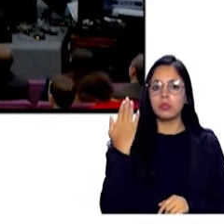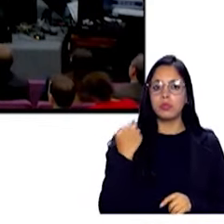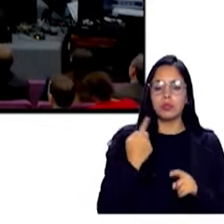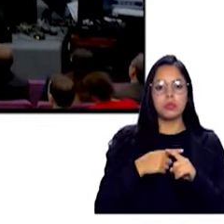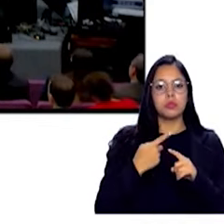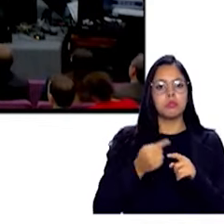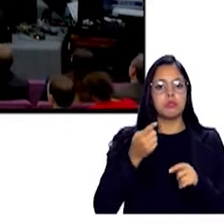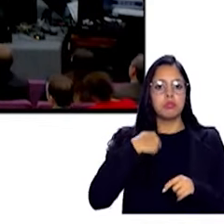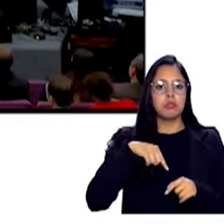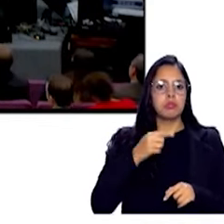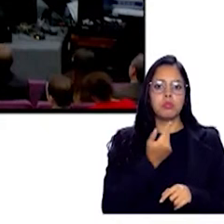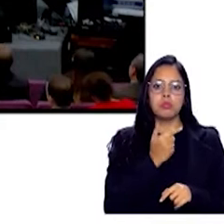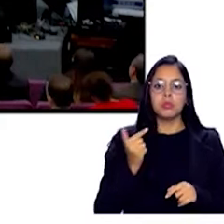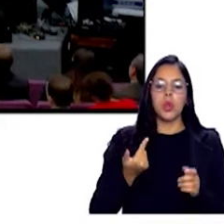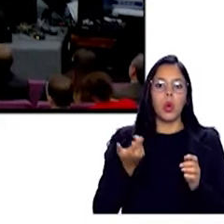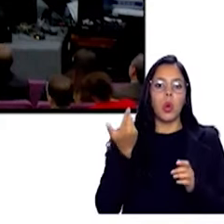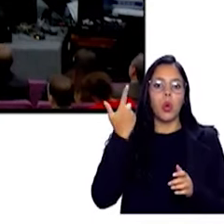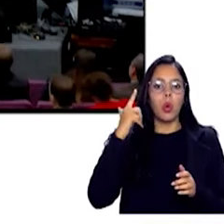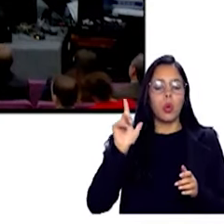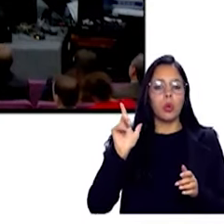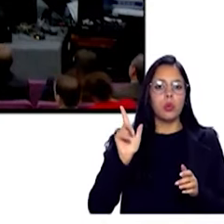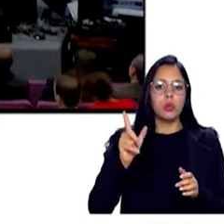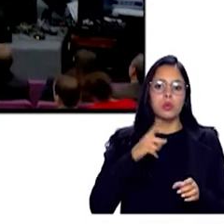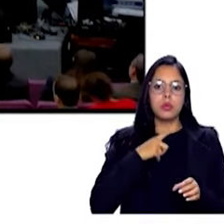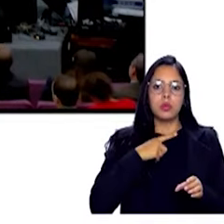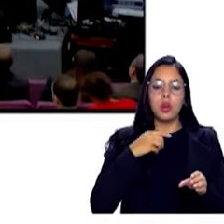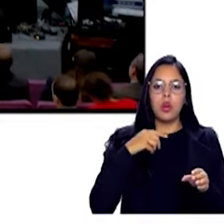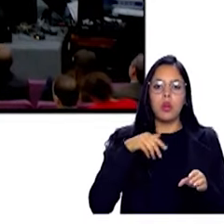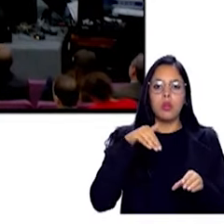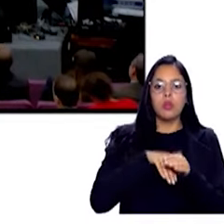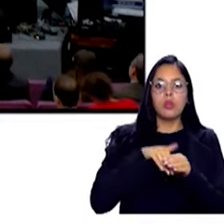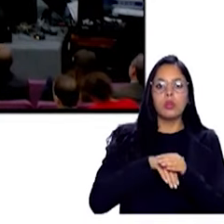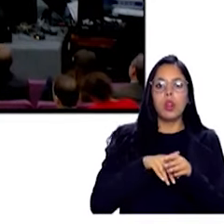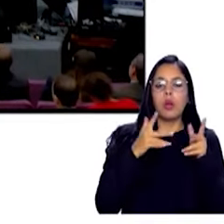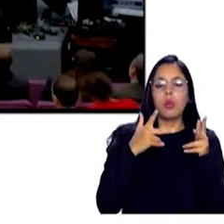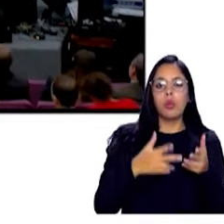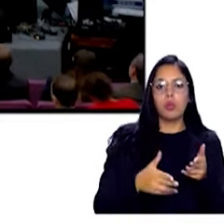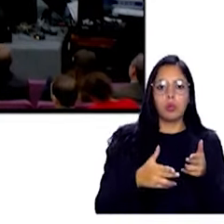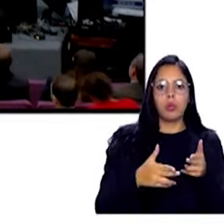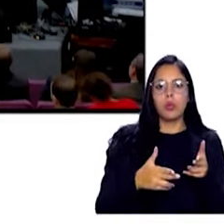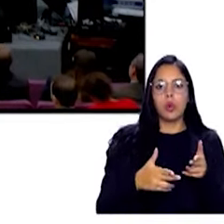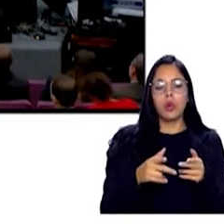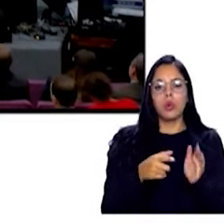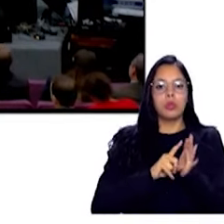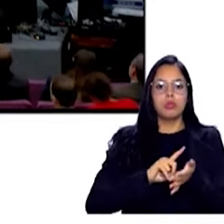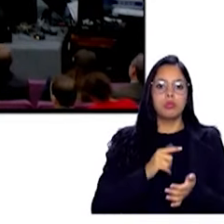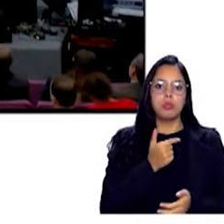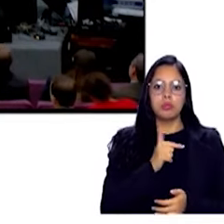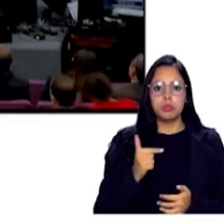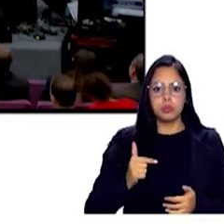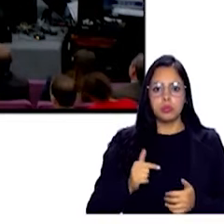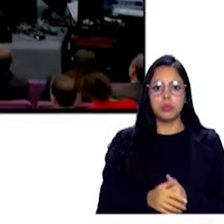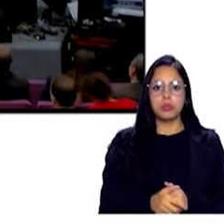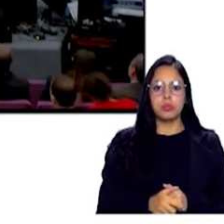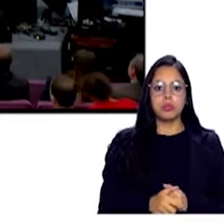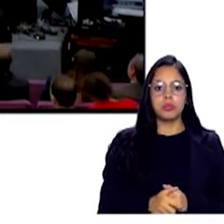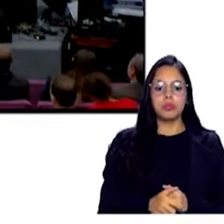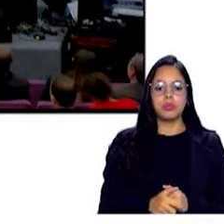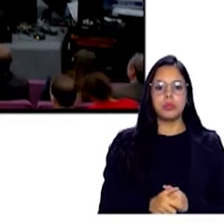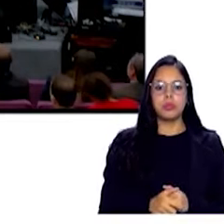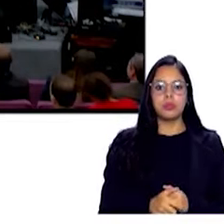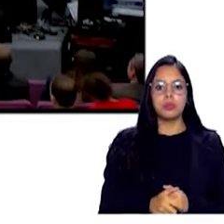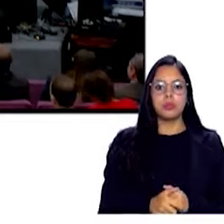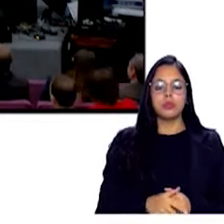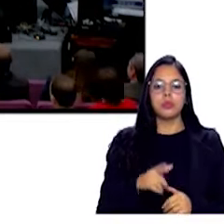taruffo che stato pi volte ricordato chiamava giurisprudenza vincol non c' un vincolo alle decisioni né orizzontale né verticale